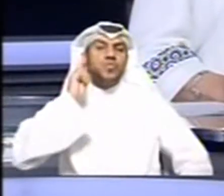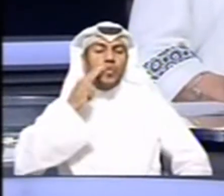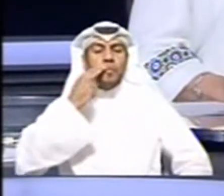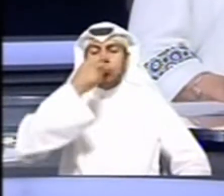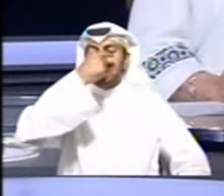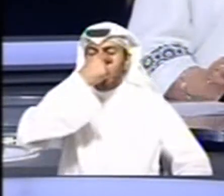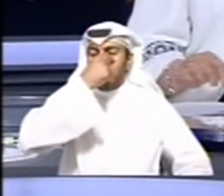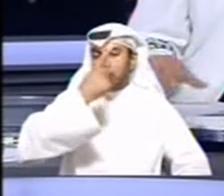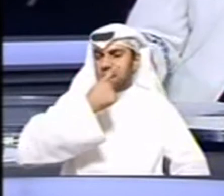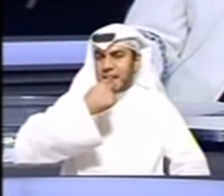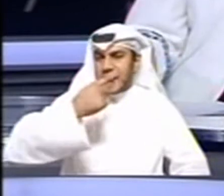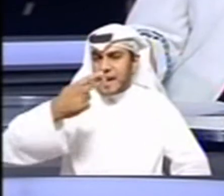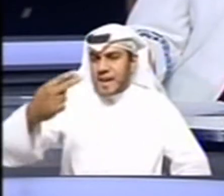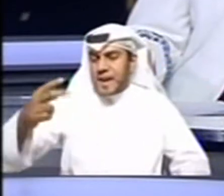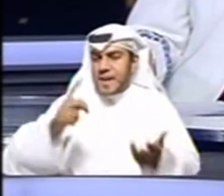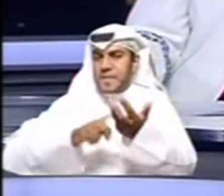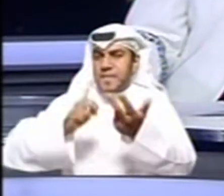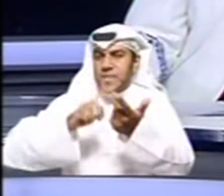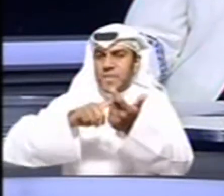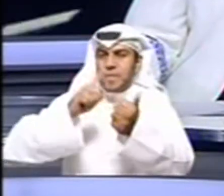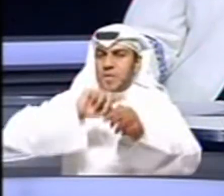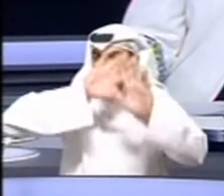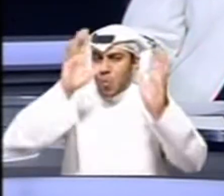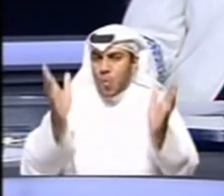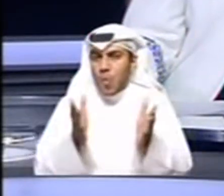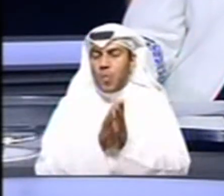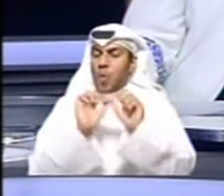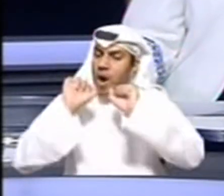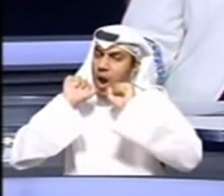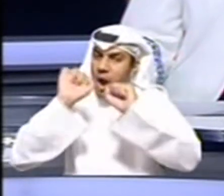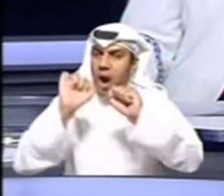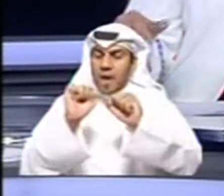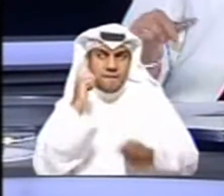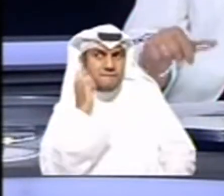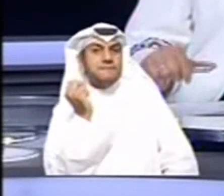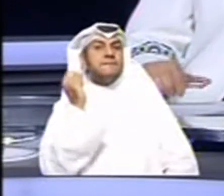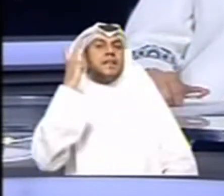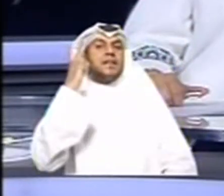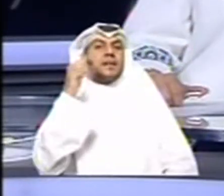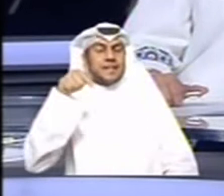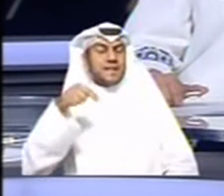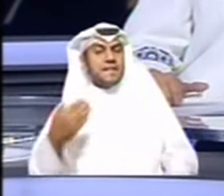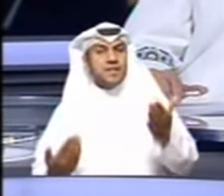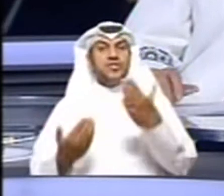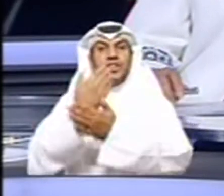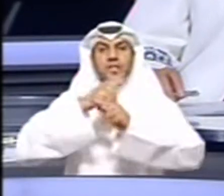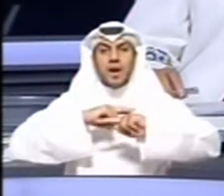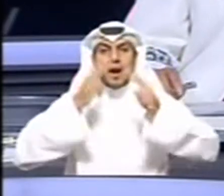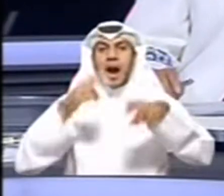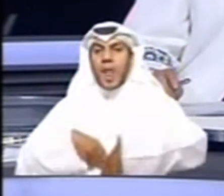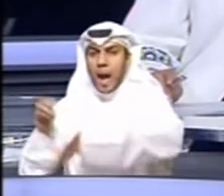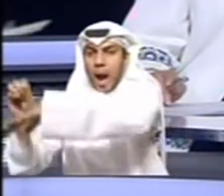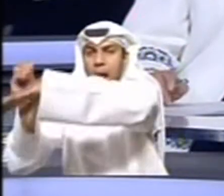الخاصة بكافة أنواعها ودرجاتها ودمجهم في المجتمع، دعت حملة